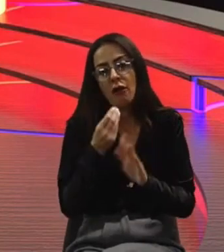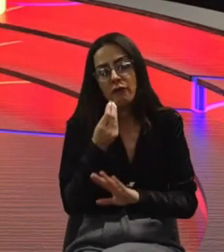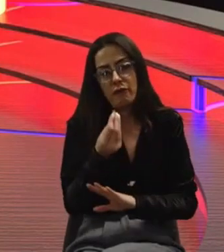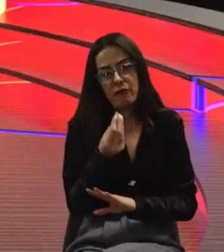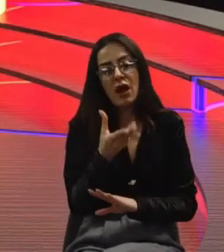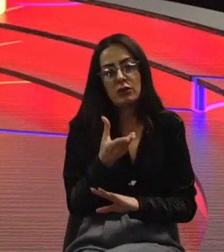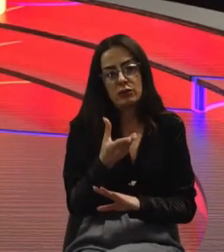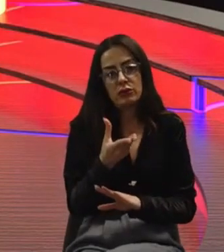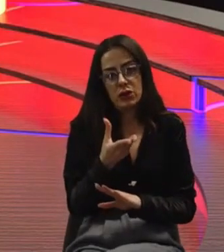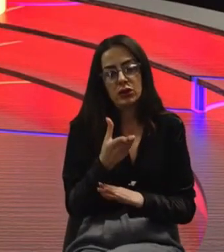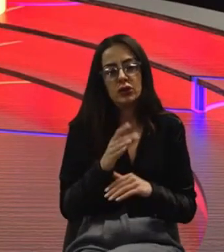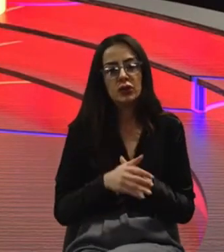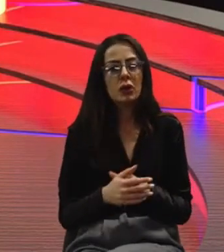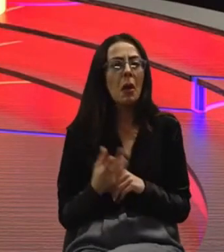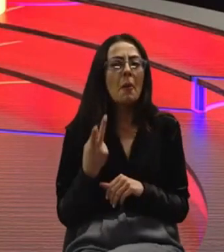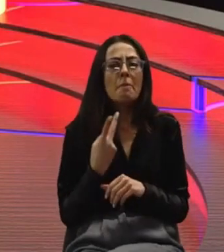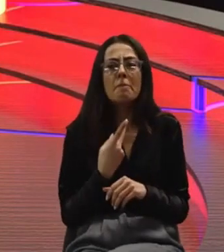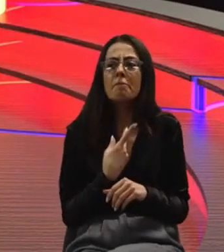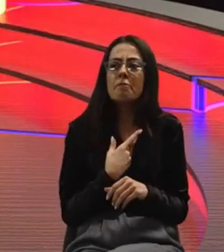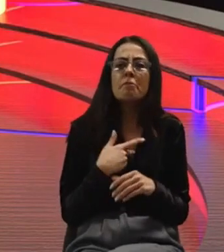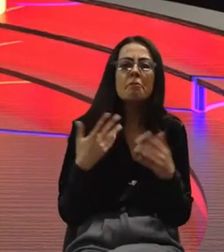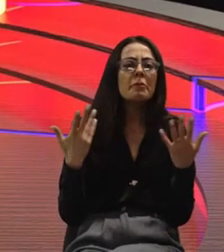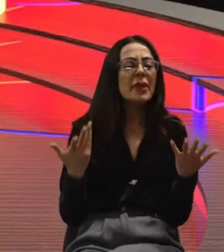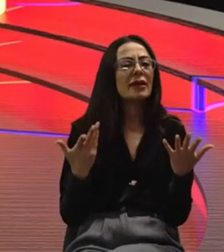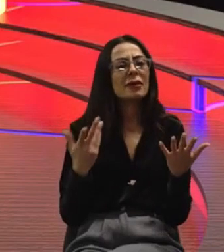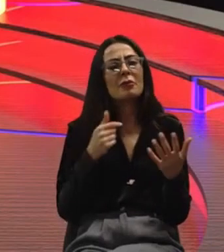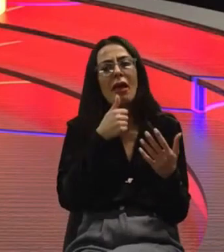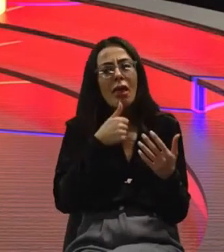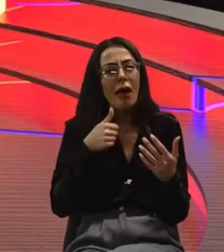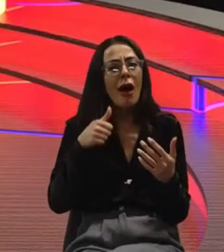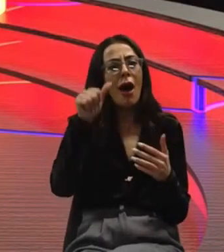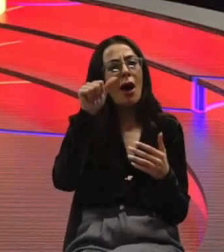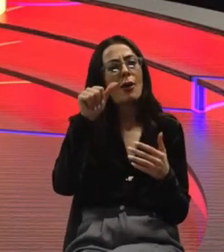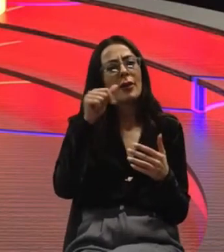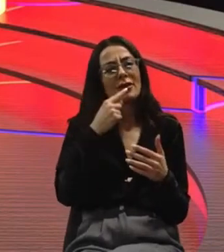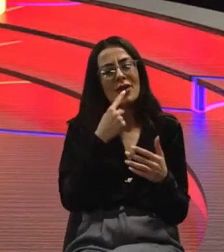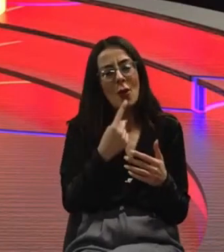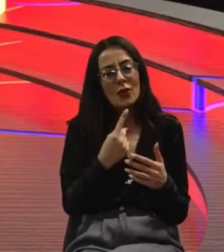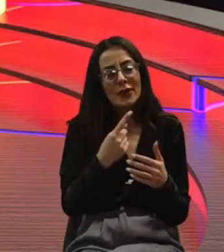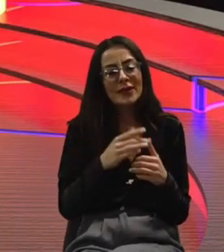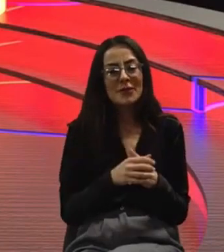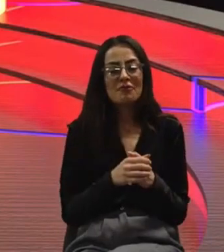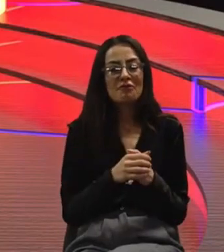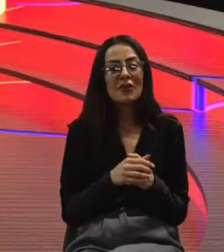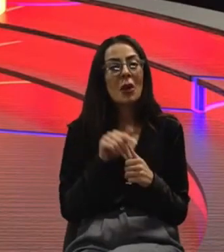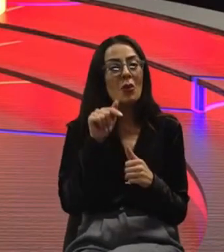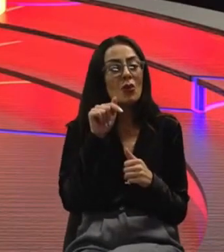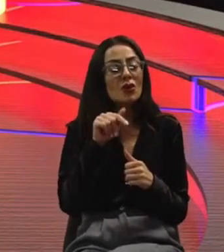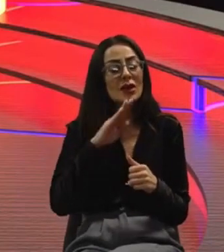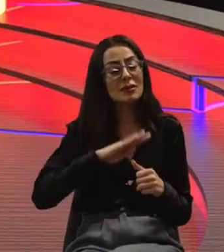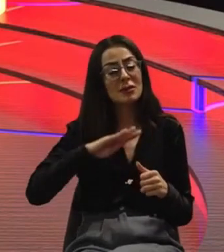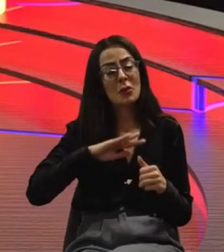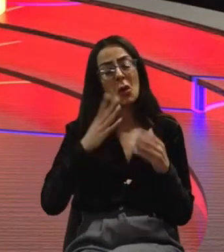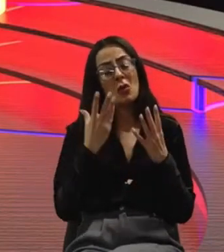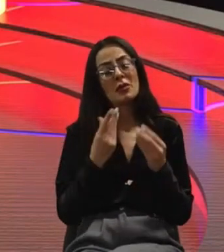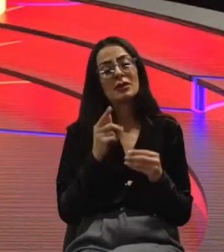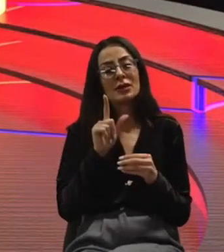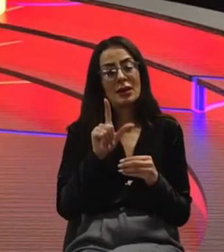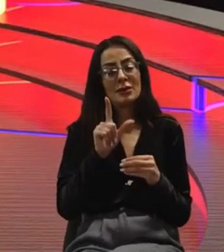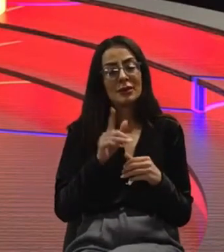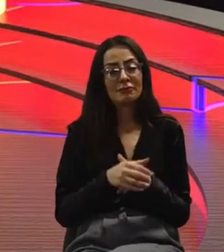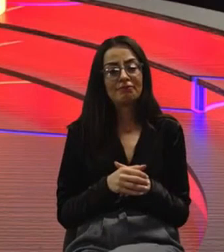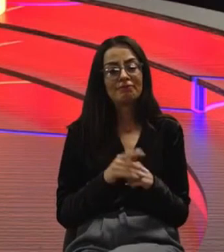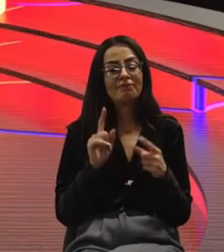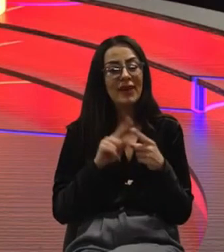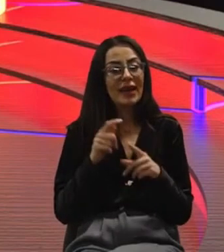benim bir abi tavsiyem bu aşamada sabırlı olmanız ve gerçekten